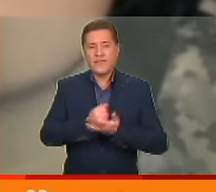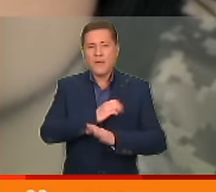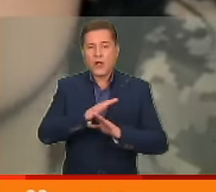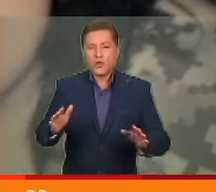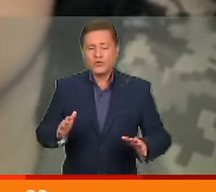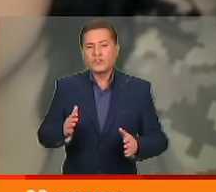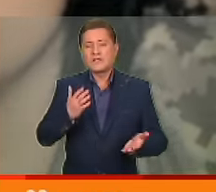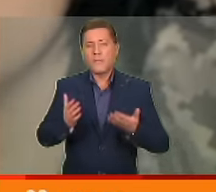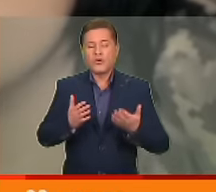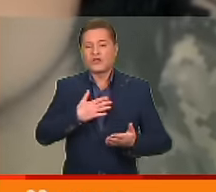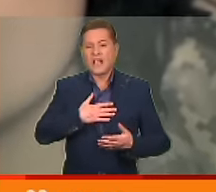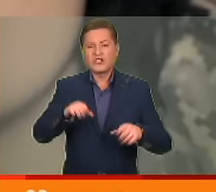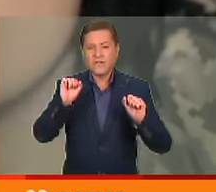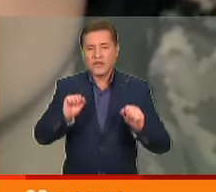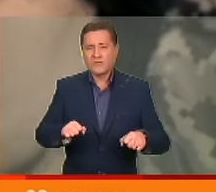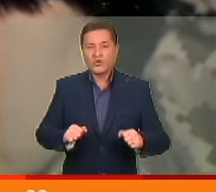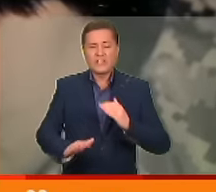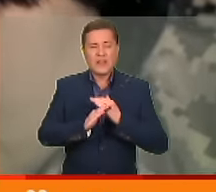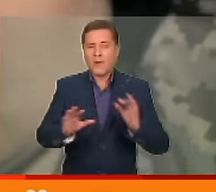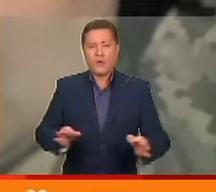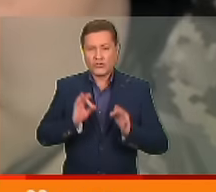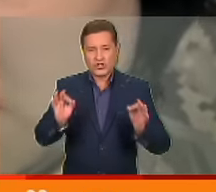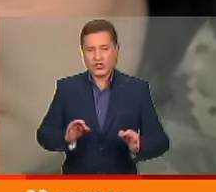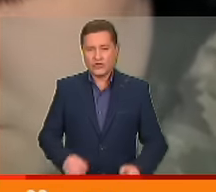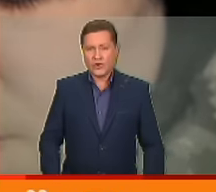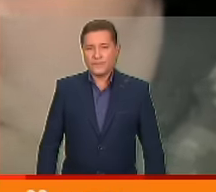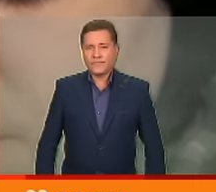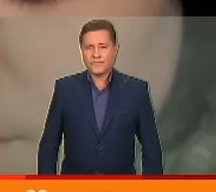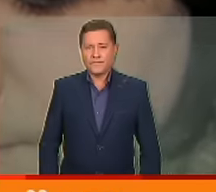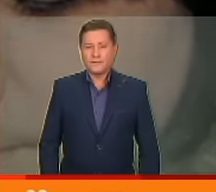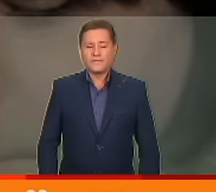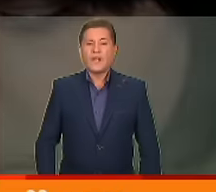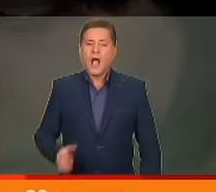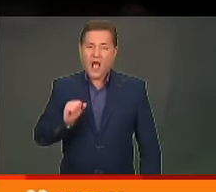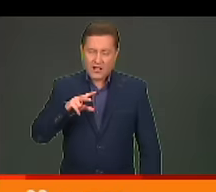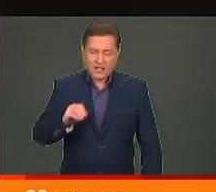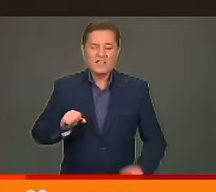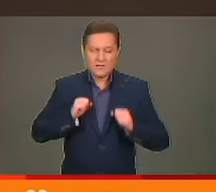може, наших можливостей вже не поможе нічого. Але ми стараємося.